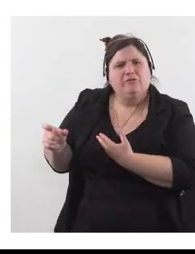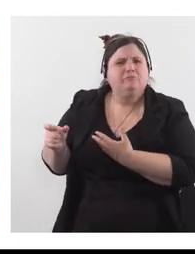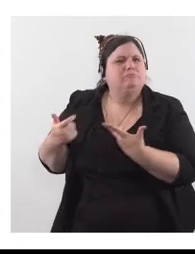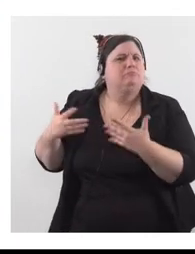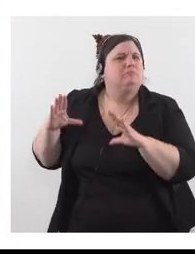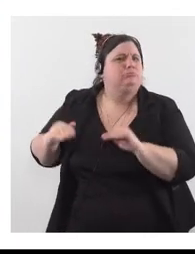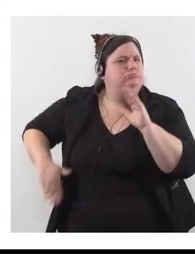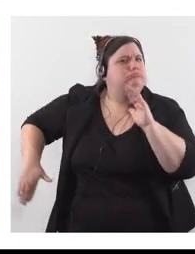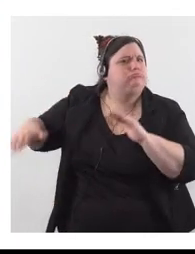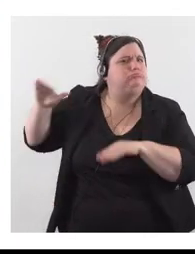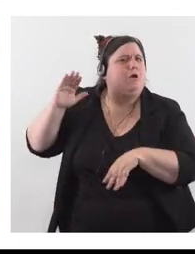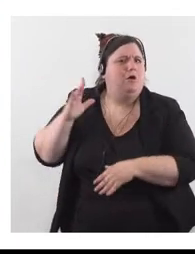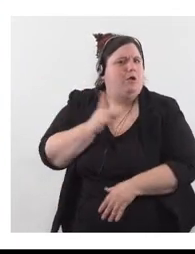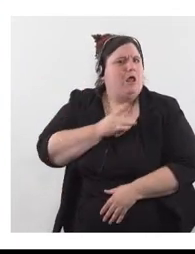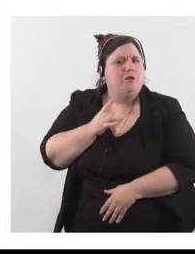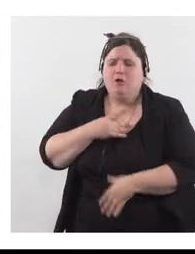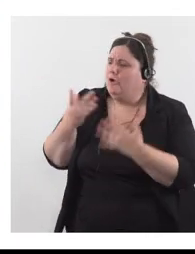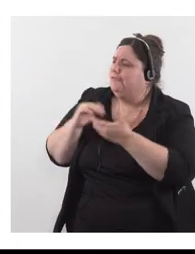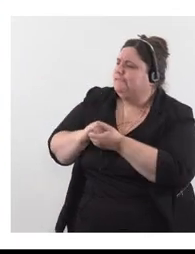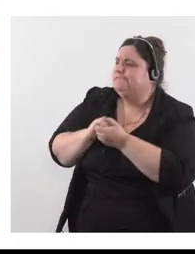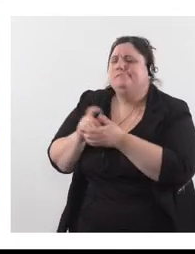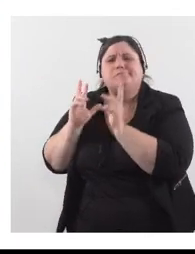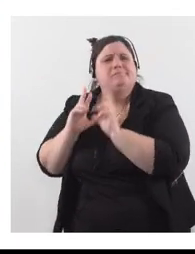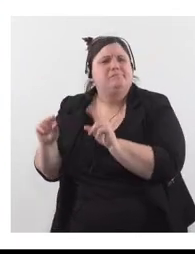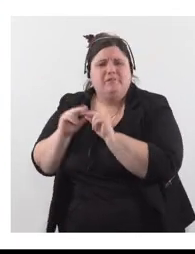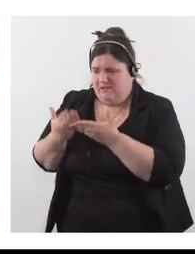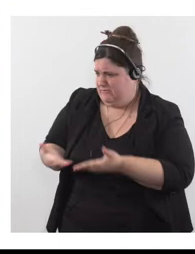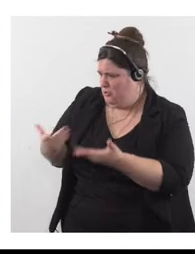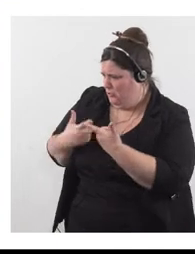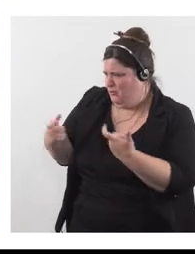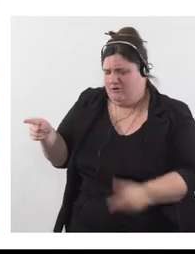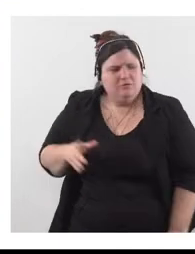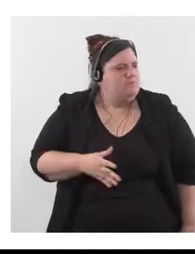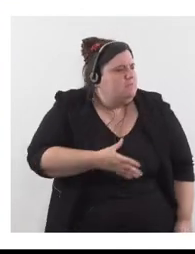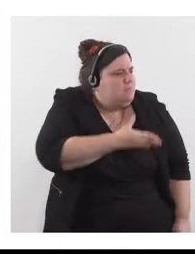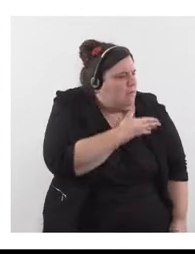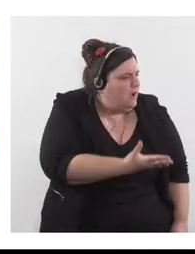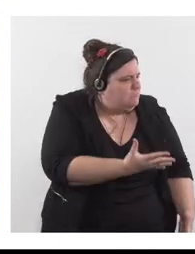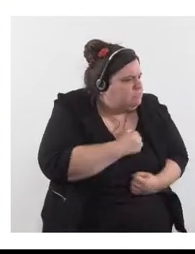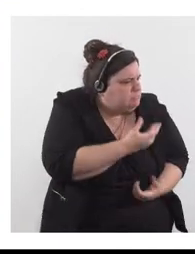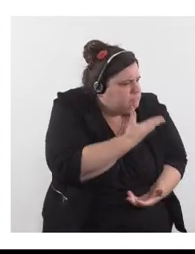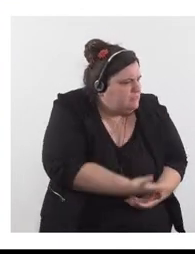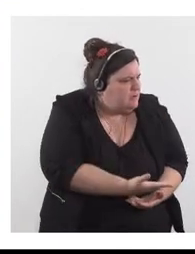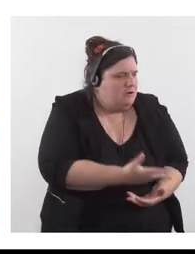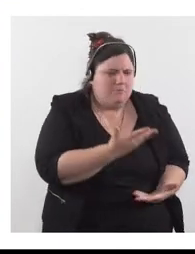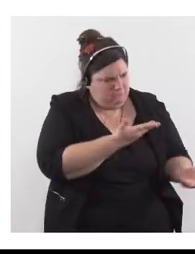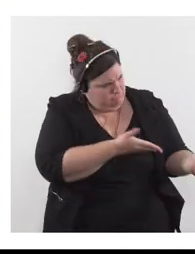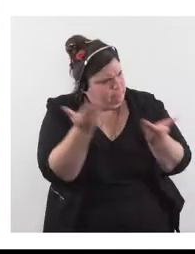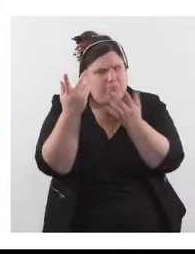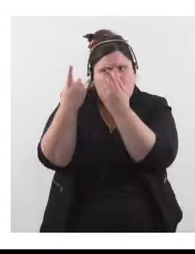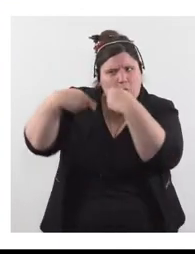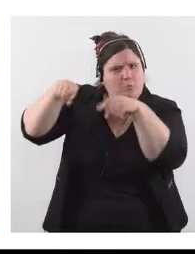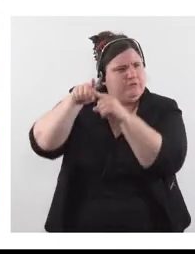mon histoire. Il était très frustré et il m'a conseillé d'aller vers la